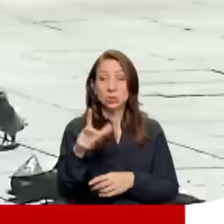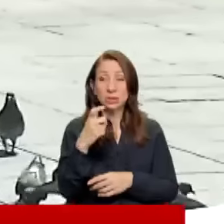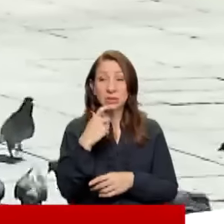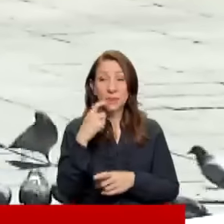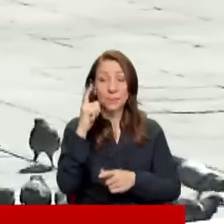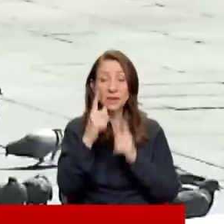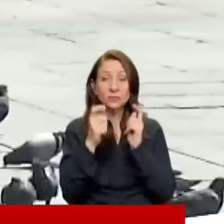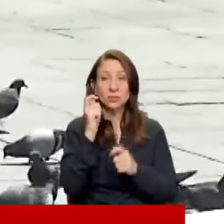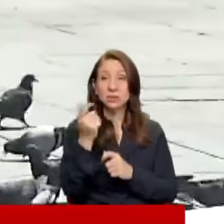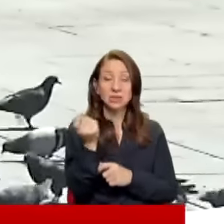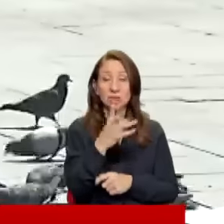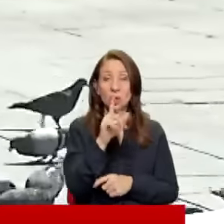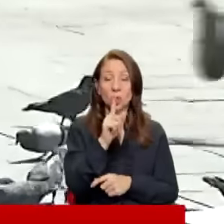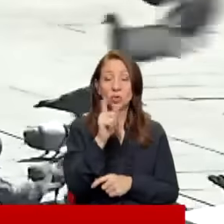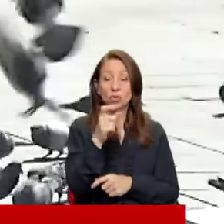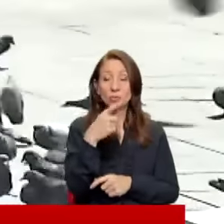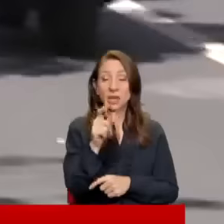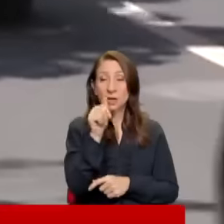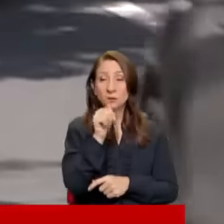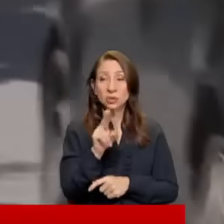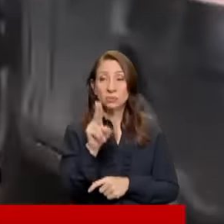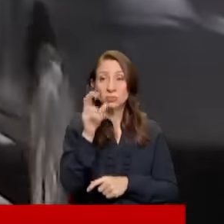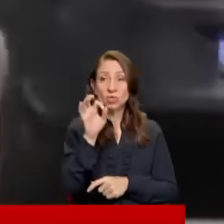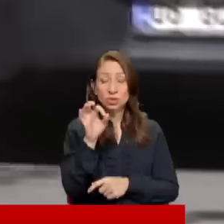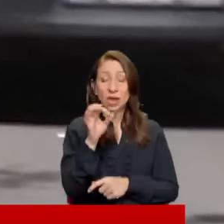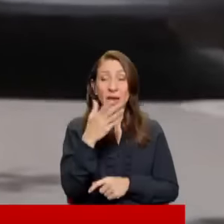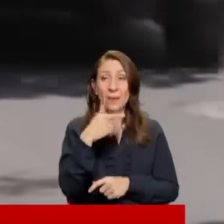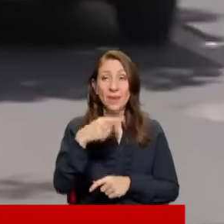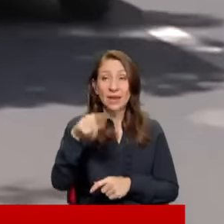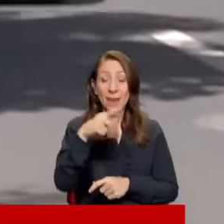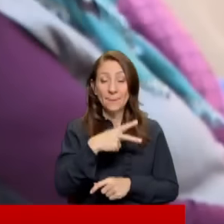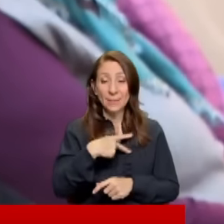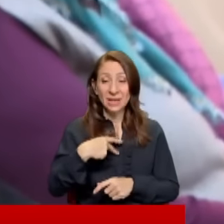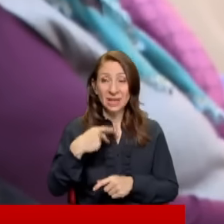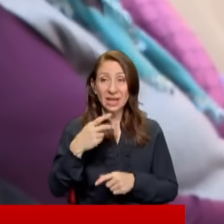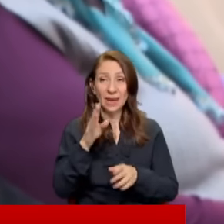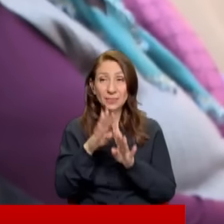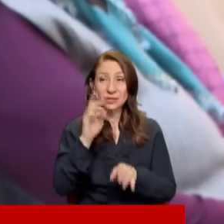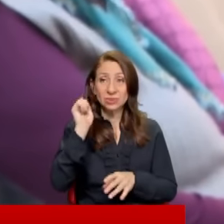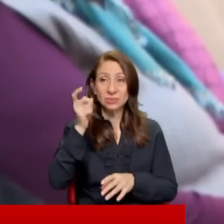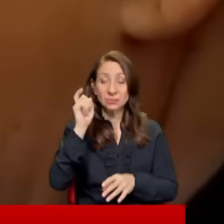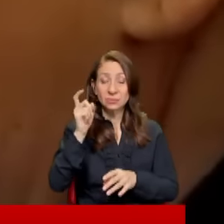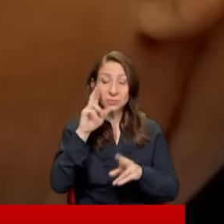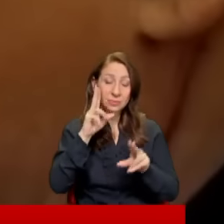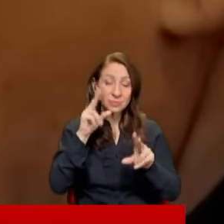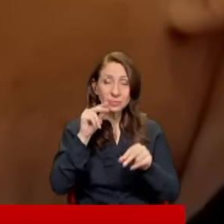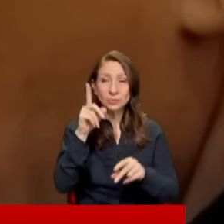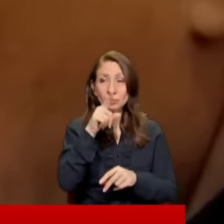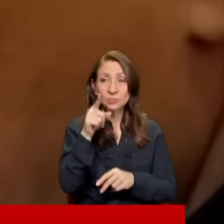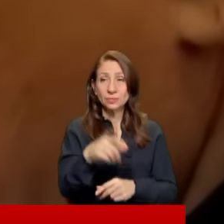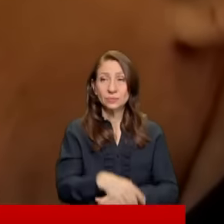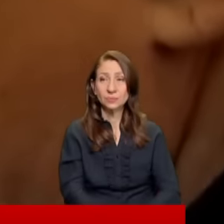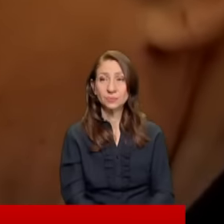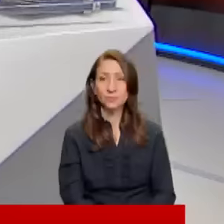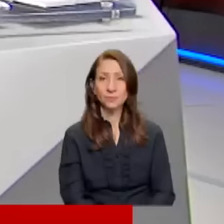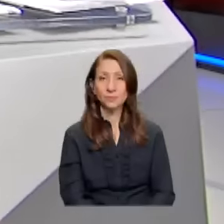yılındaki başvuru sayısı 19670 emekliler belediyelerin de kapısını çalıyor barınma sorunu